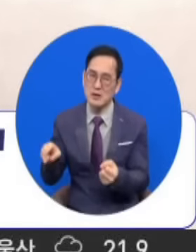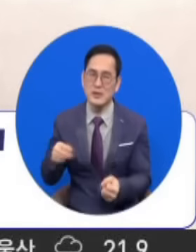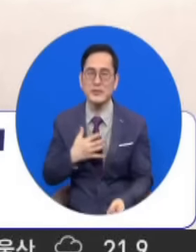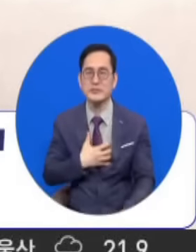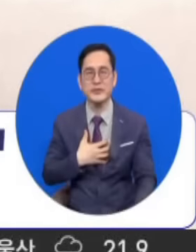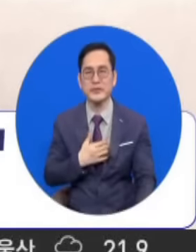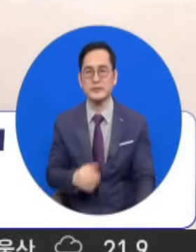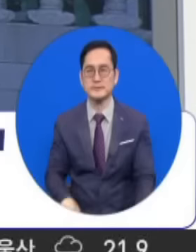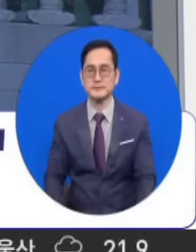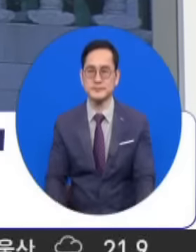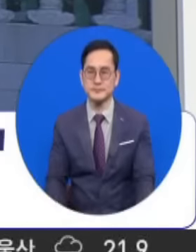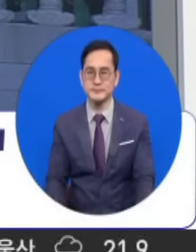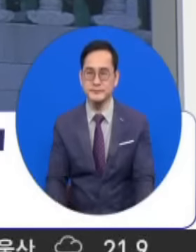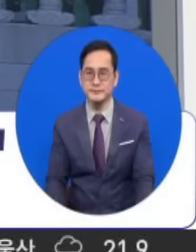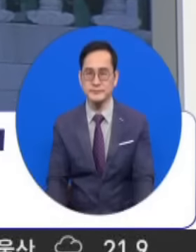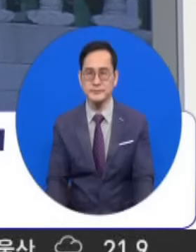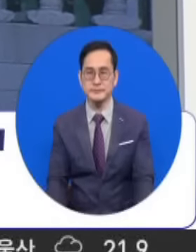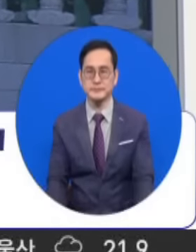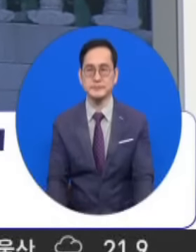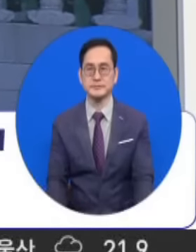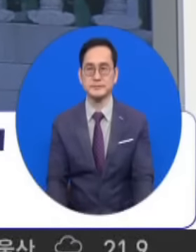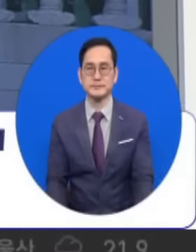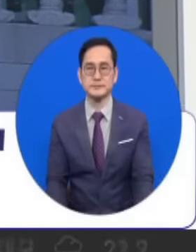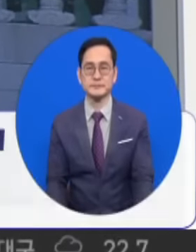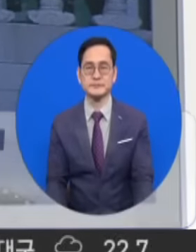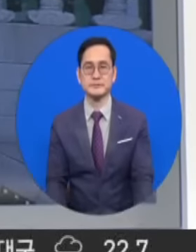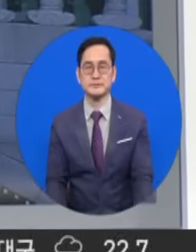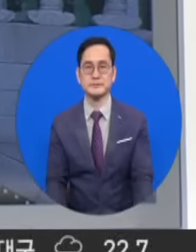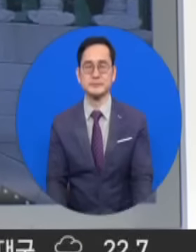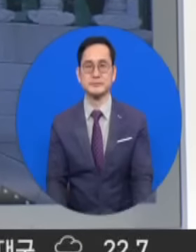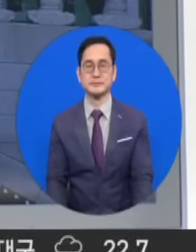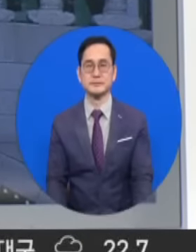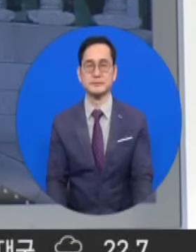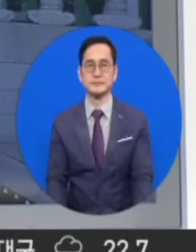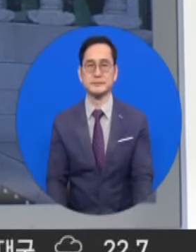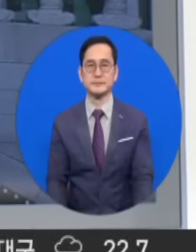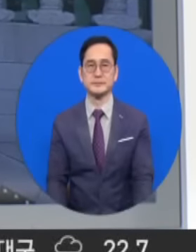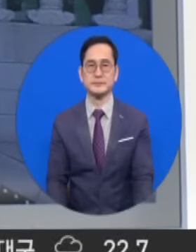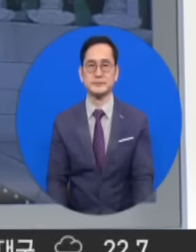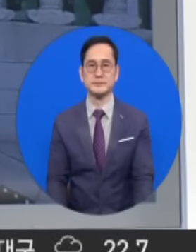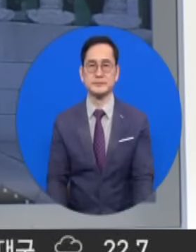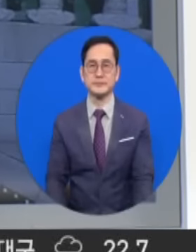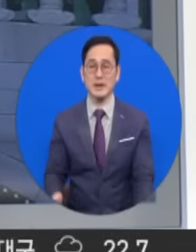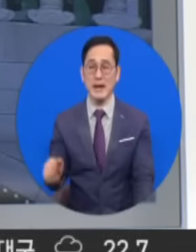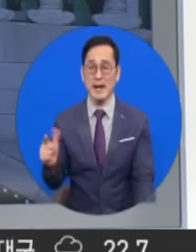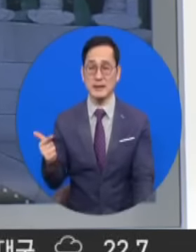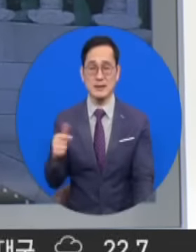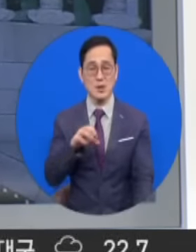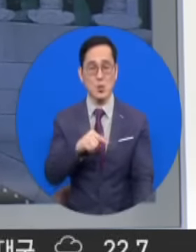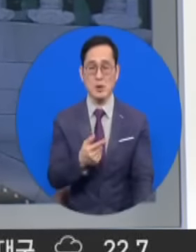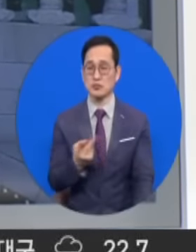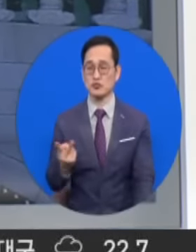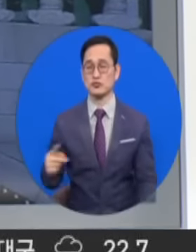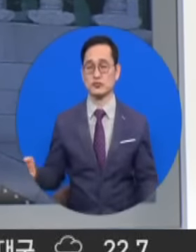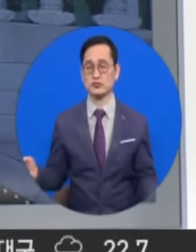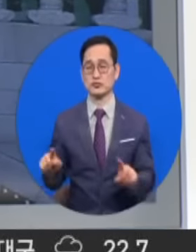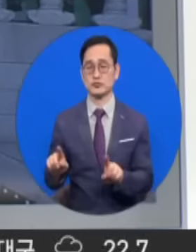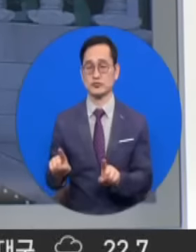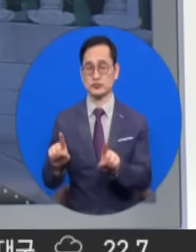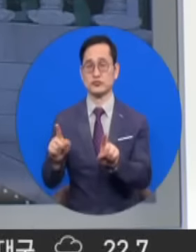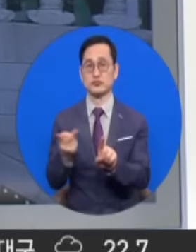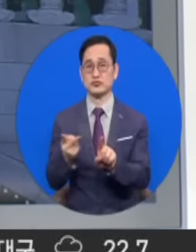예. 자, 그런가 하면 원희룡 대 한동훈, 한동훈 대 원희룡 구도, 이 구도 안 좋다라고 윤상현